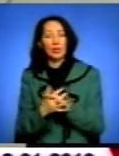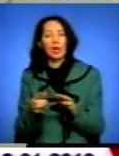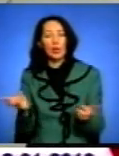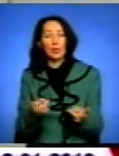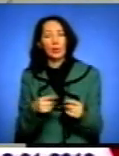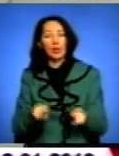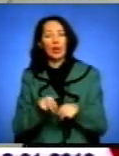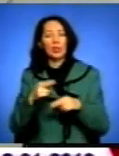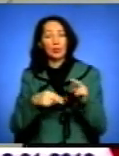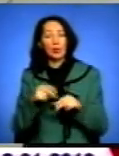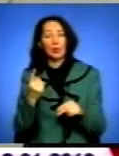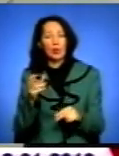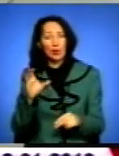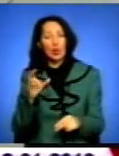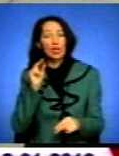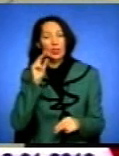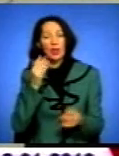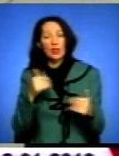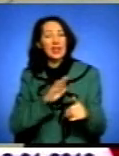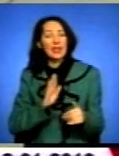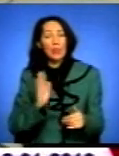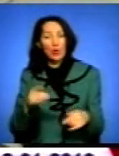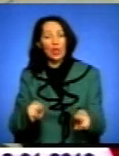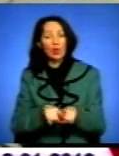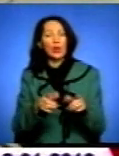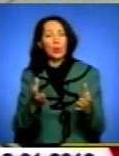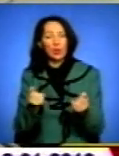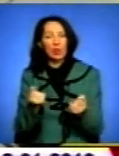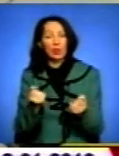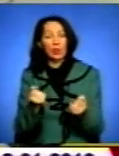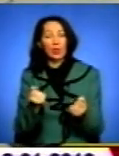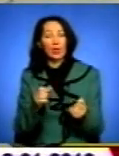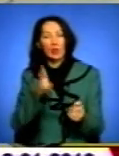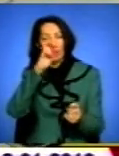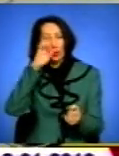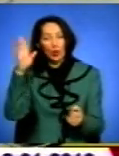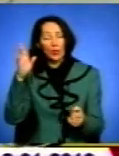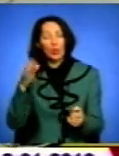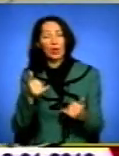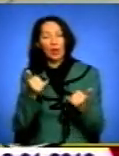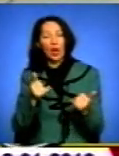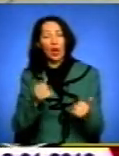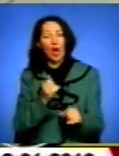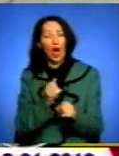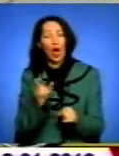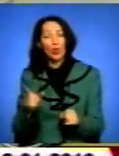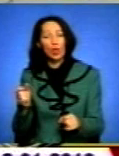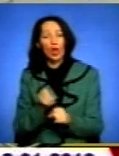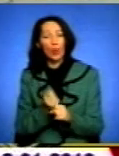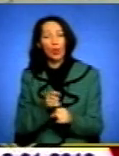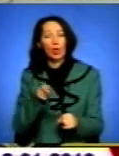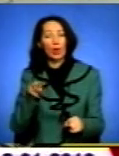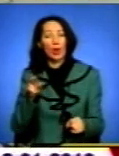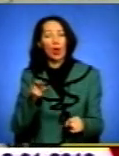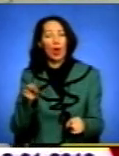1 числа вже не буде такої прийнятої і відомої для людей роботи щодо по